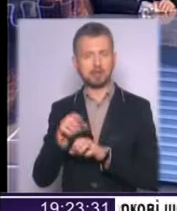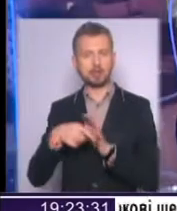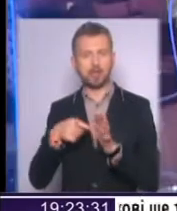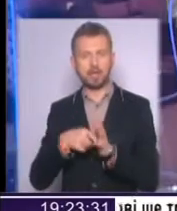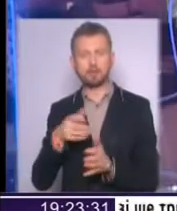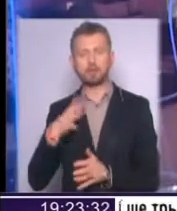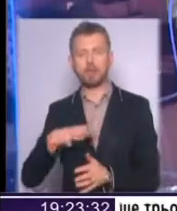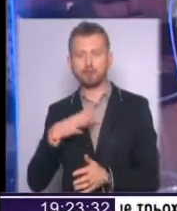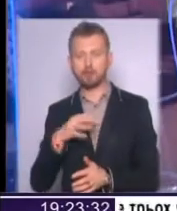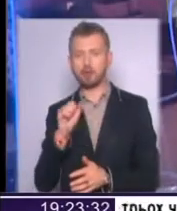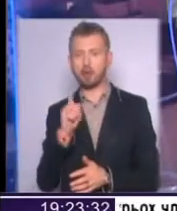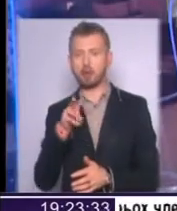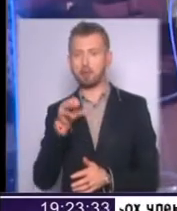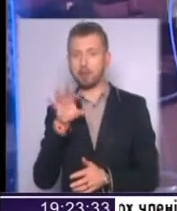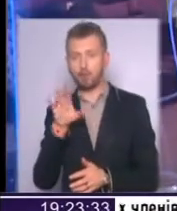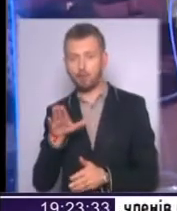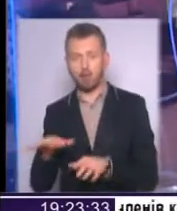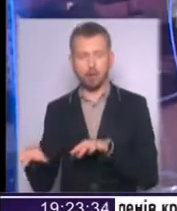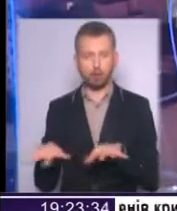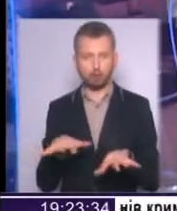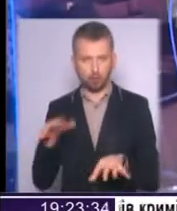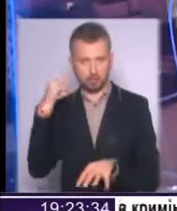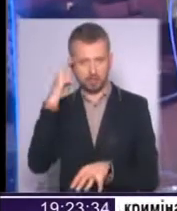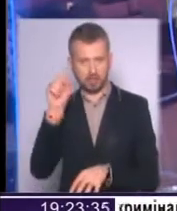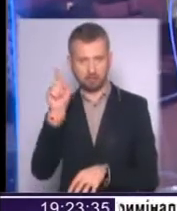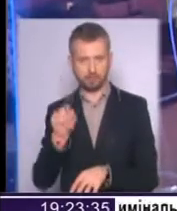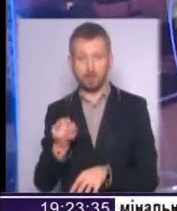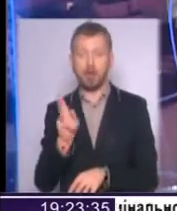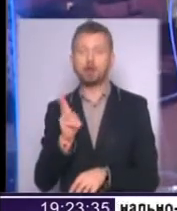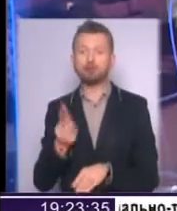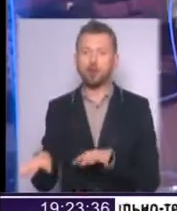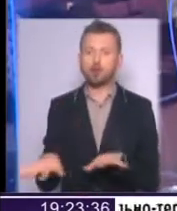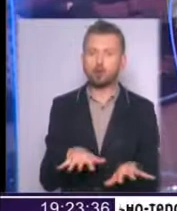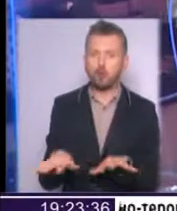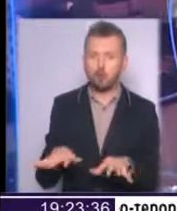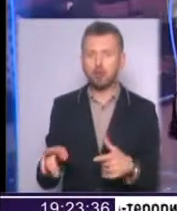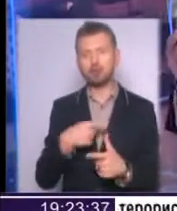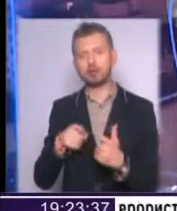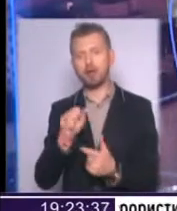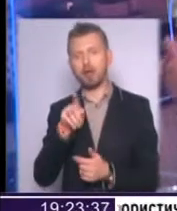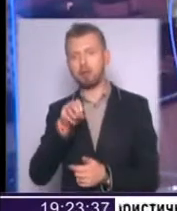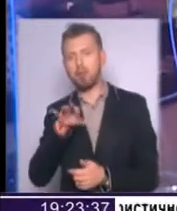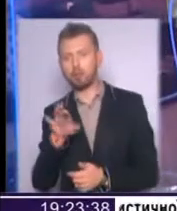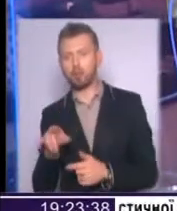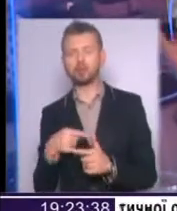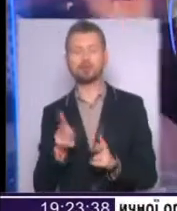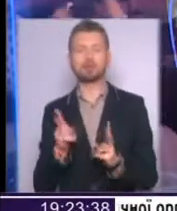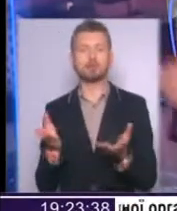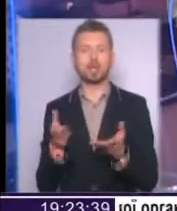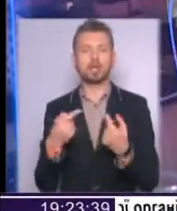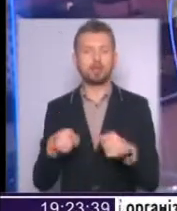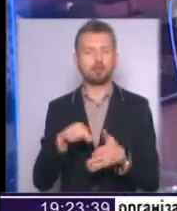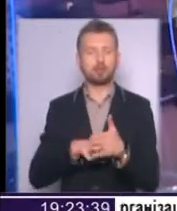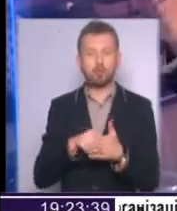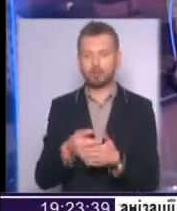Ахметов розгойдує Київ? Хто розгойдує, якщо розгойдує? Чи це пан Ахметов, чи, можливо, тут якісь інші причини у